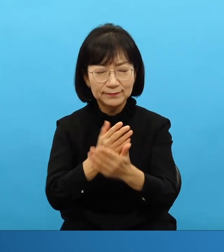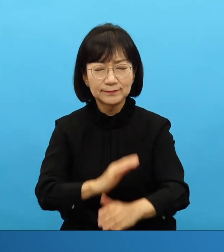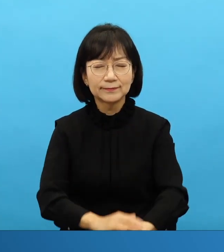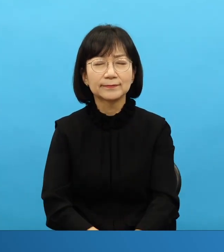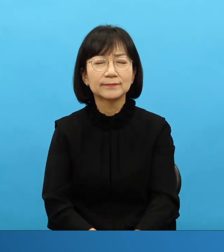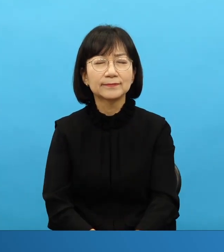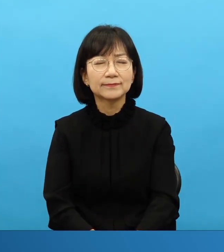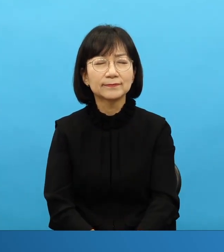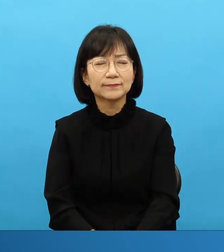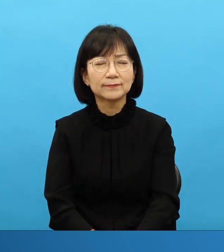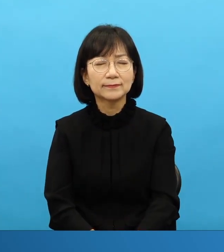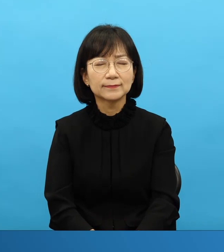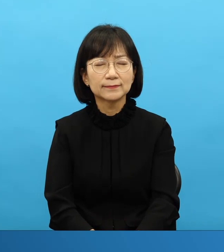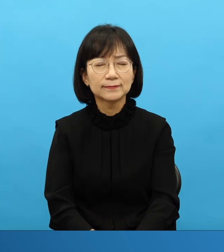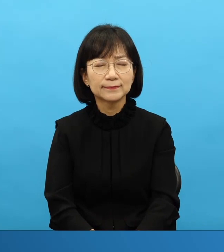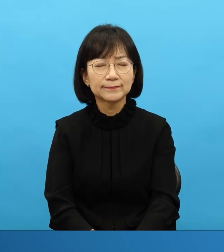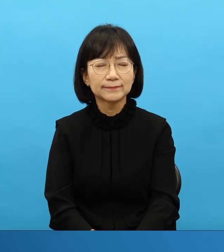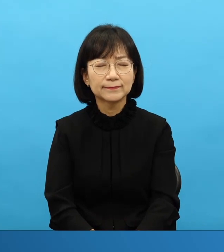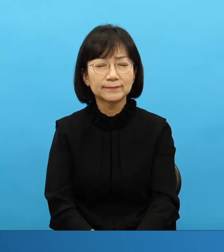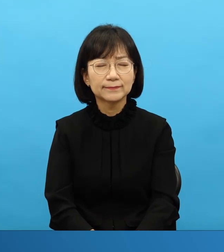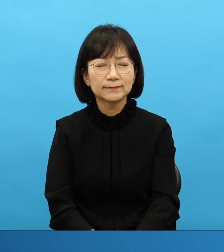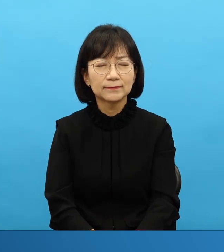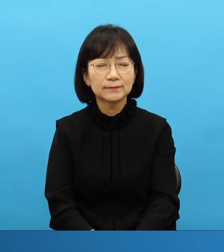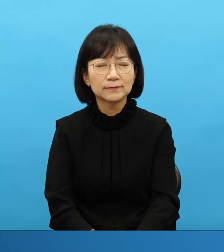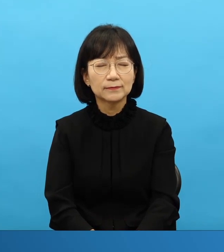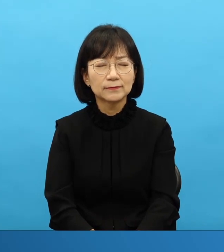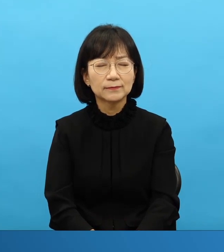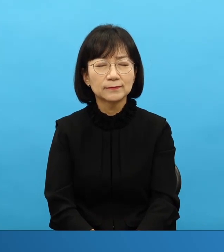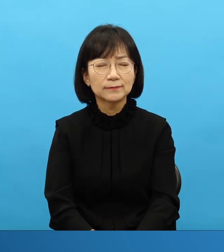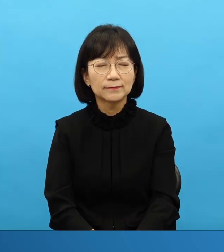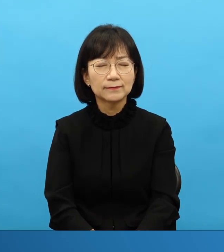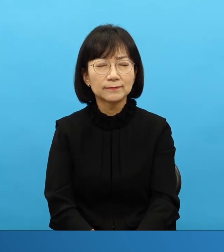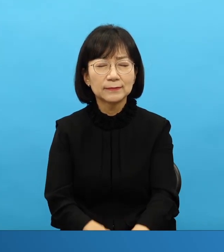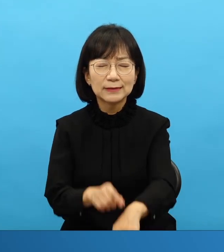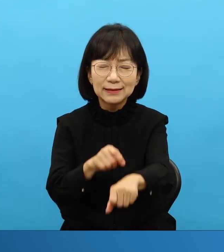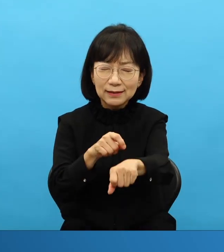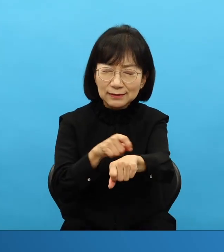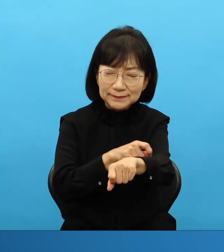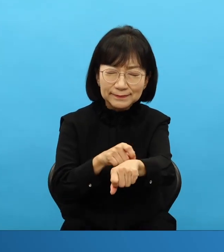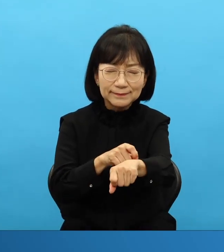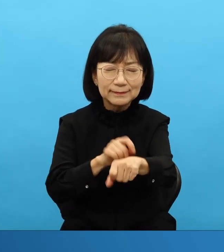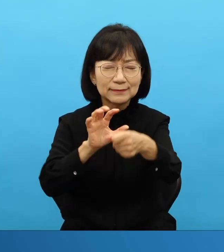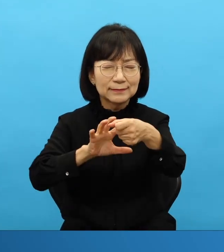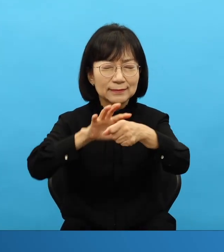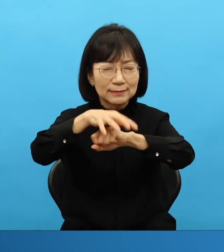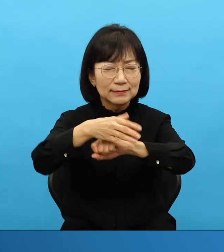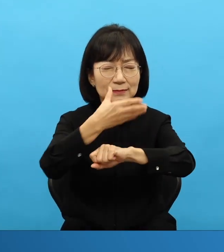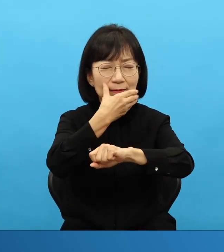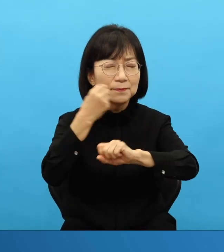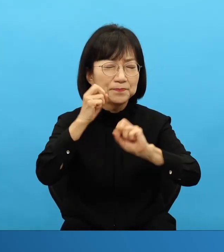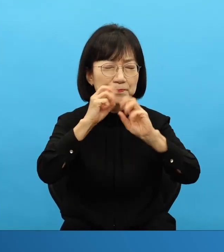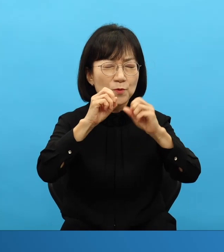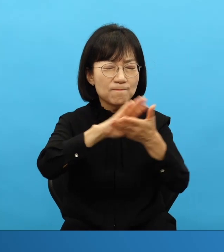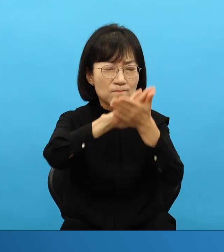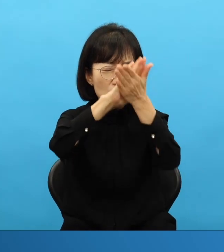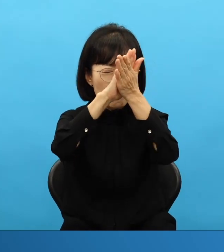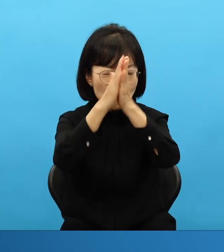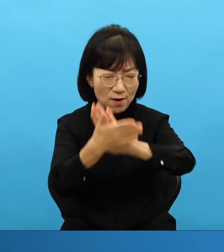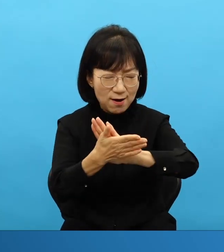在正确的时间表之中成就这一切。 특별히 세계복음화 사역에 앞장서신 우리 류광수